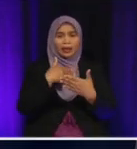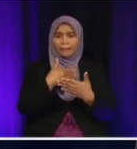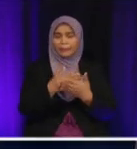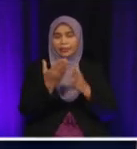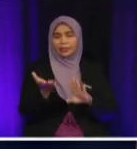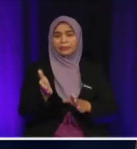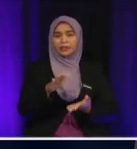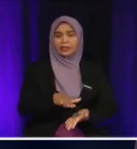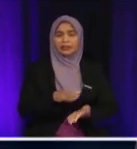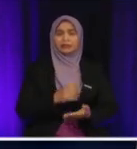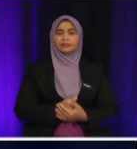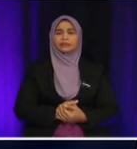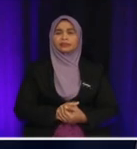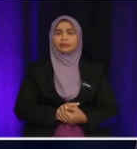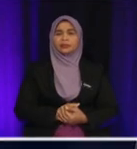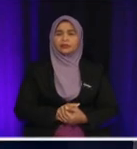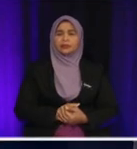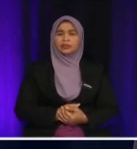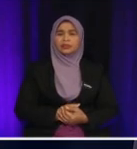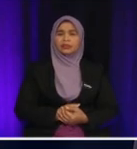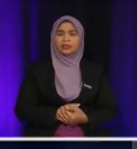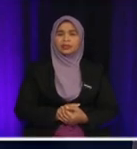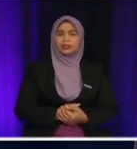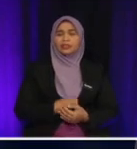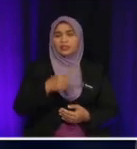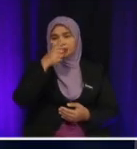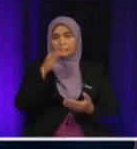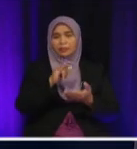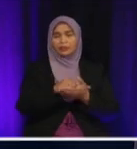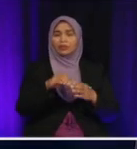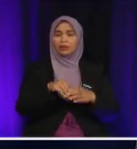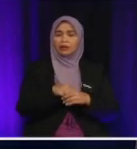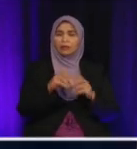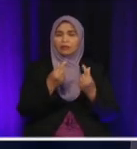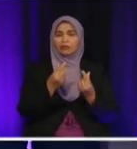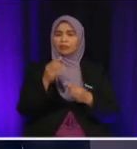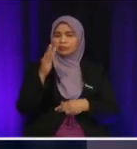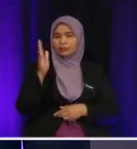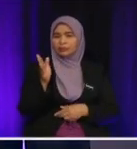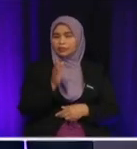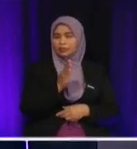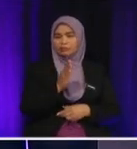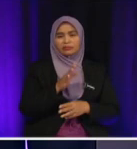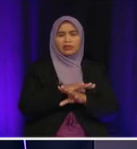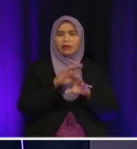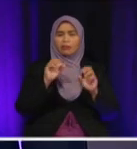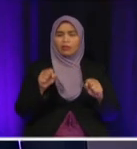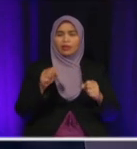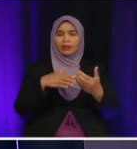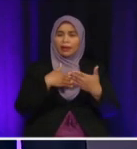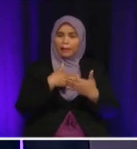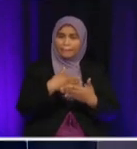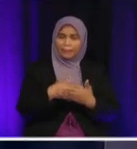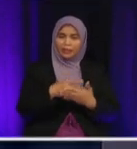tentang mengharamkan zina. Sebab itu dalam Quran sebut wala taqrabuz zina. Jangan hampir. Bukan jangan berzina,